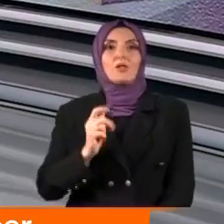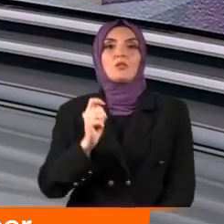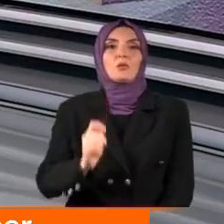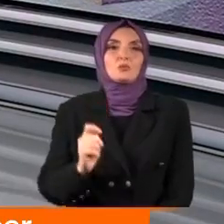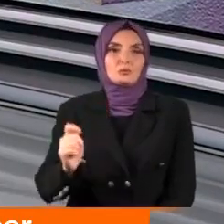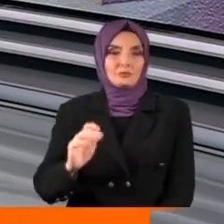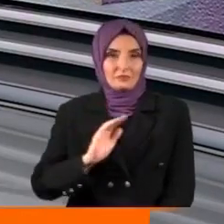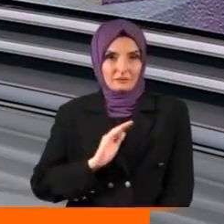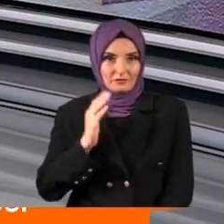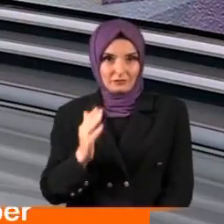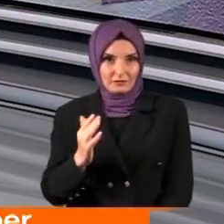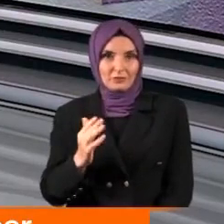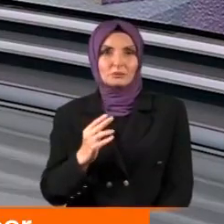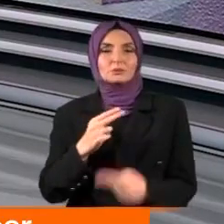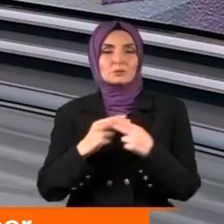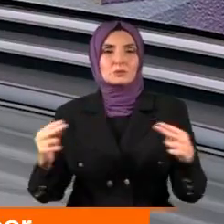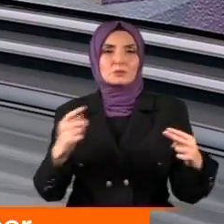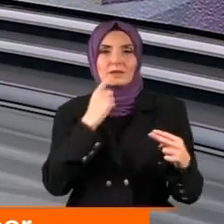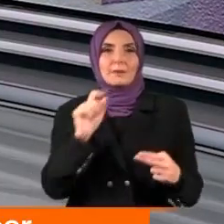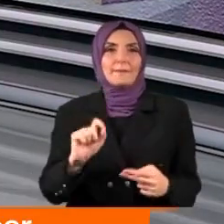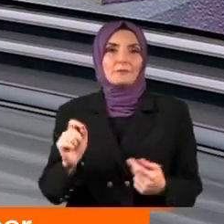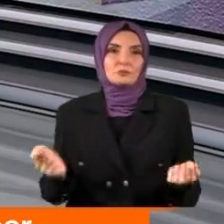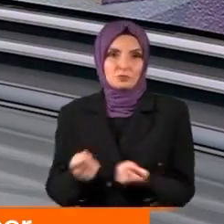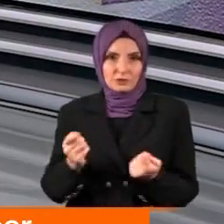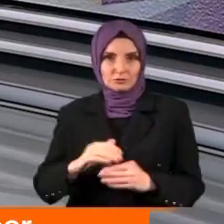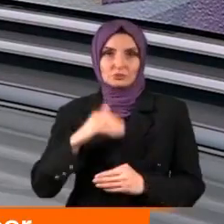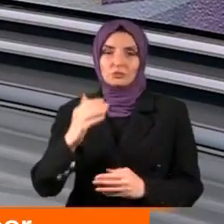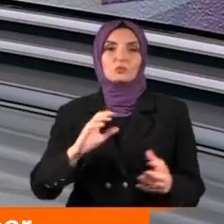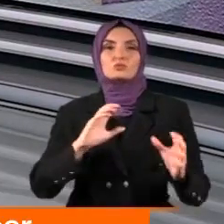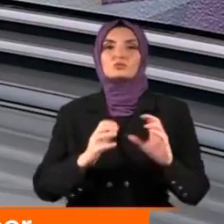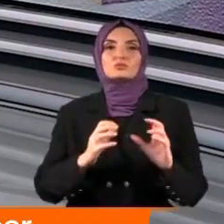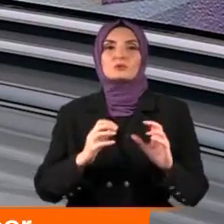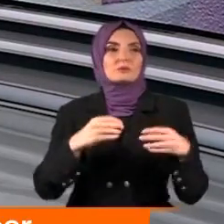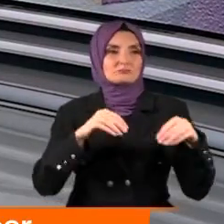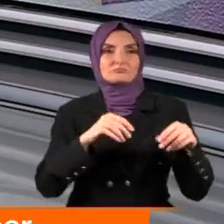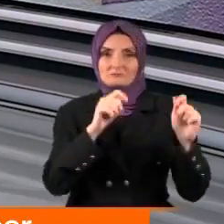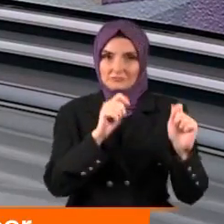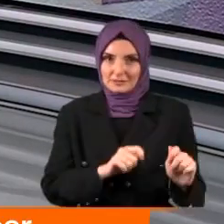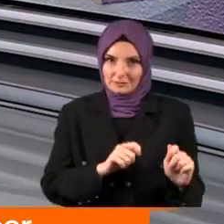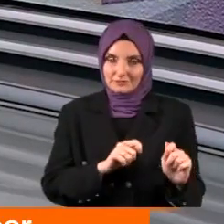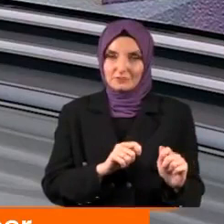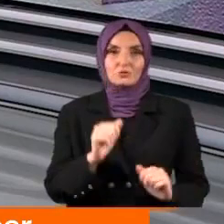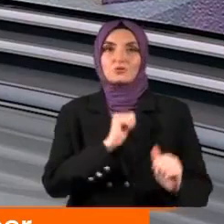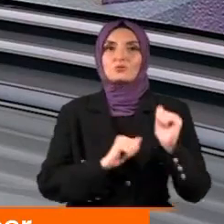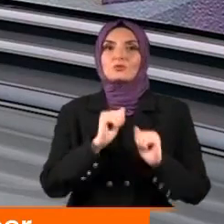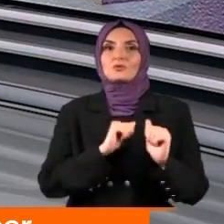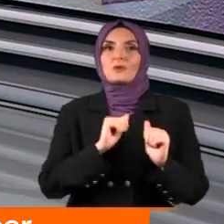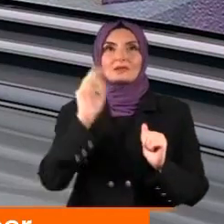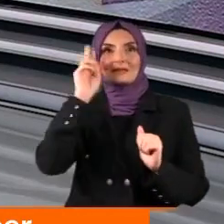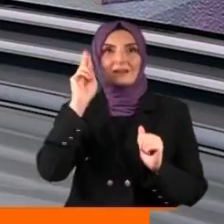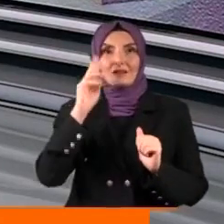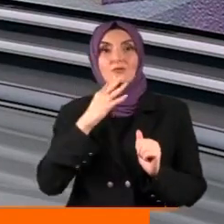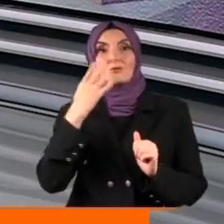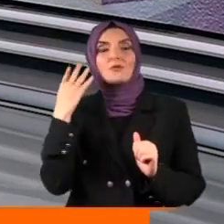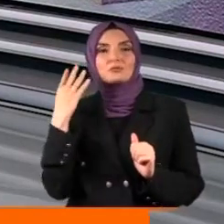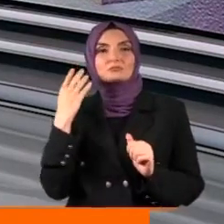sonra hurdacılık yaptı Edirne sokaklarında. Üniversite okuma hayalini ise 4 sene önce gerçekleştirdi. Hurdacılıktan kazandığı